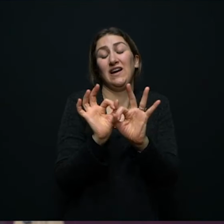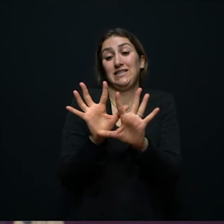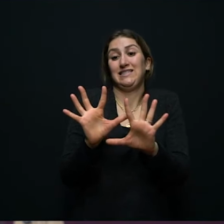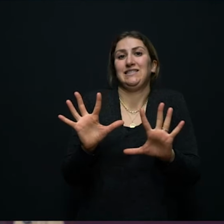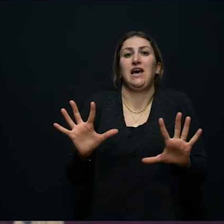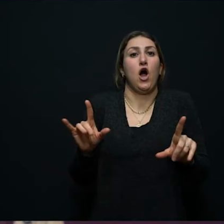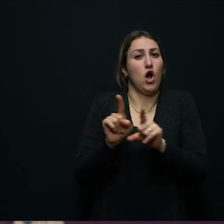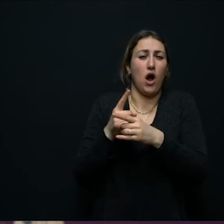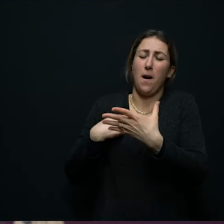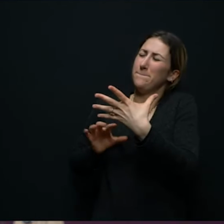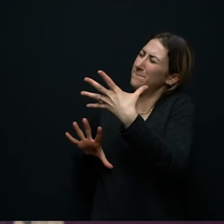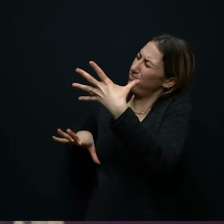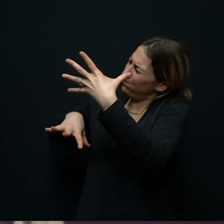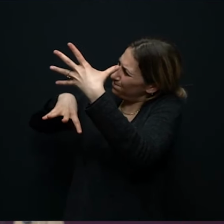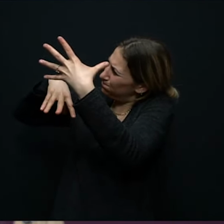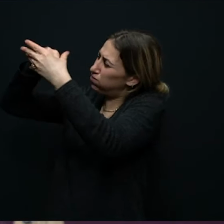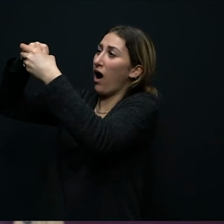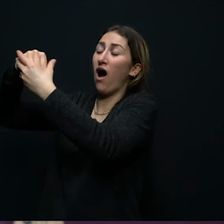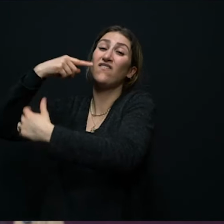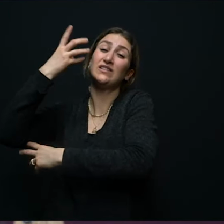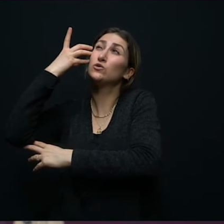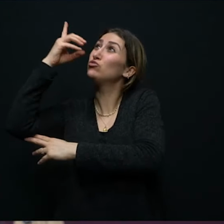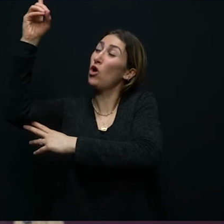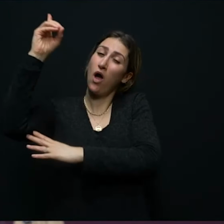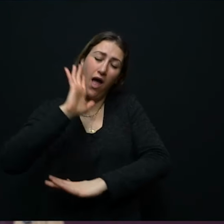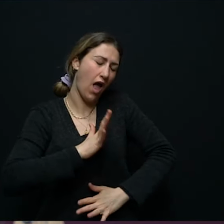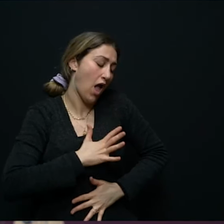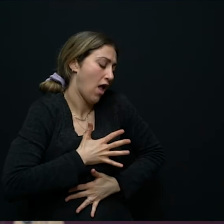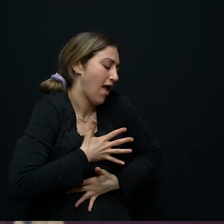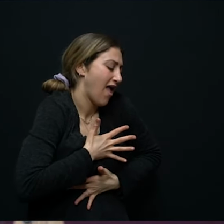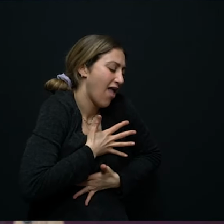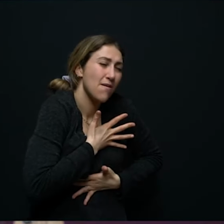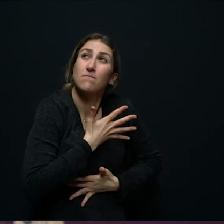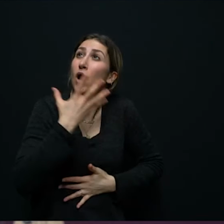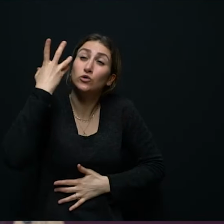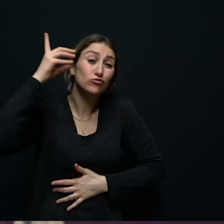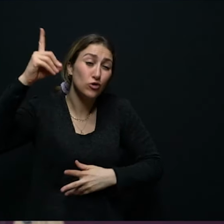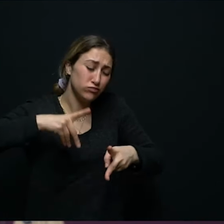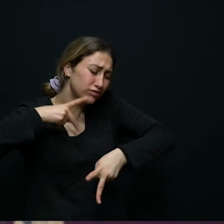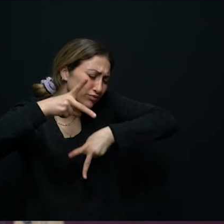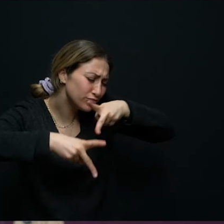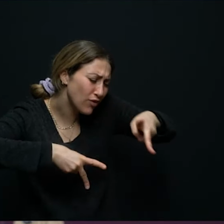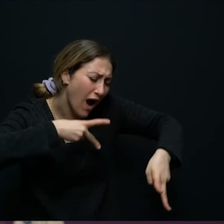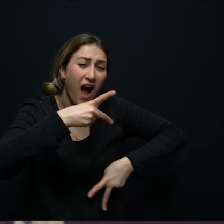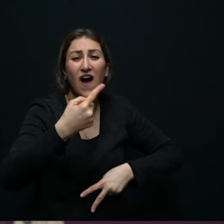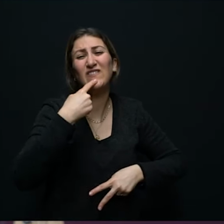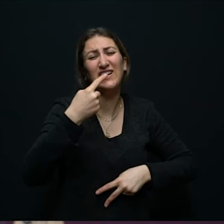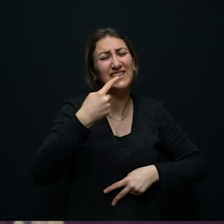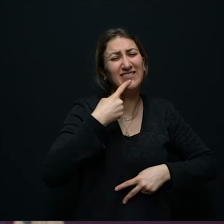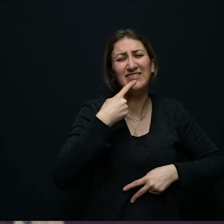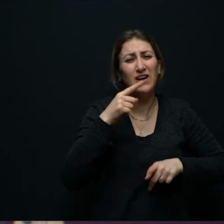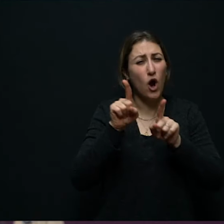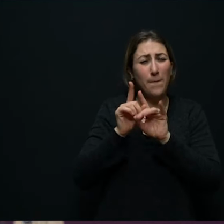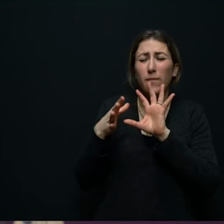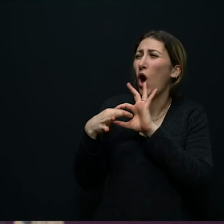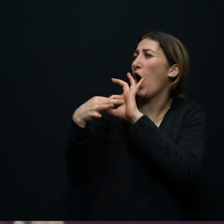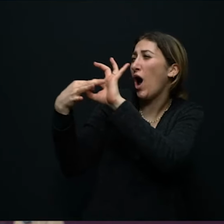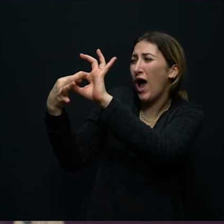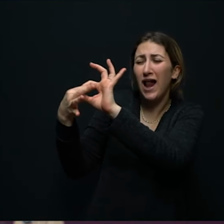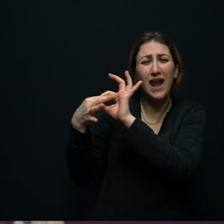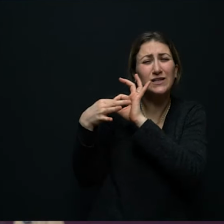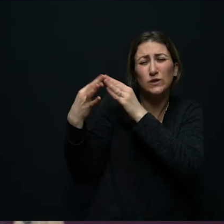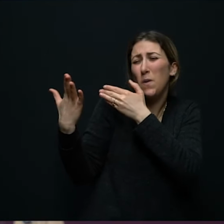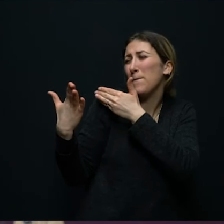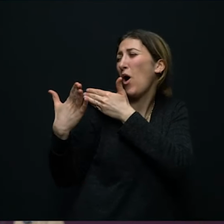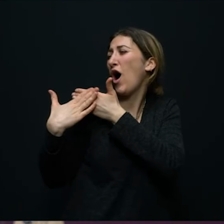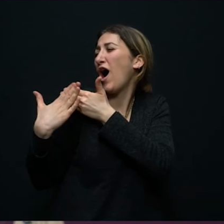appel être chéri par dieu c'est un appel à connaître une relation intime avec dieu une relation profonde avec lui là ça ne tenait pas une